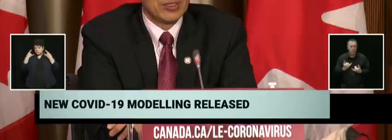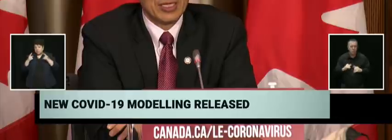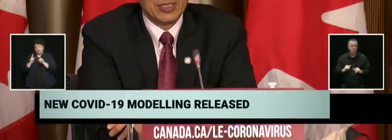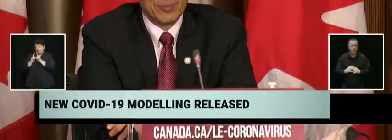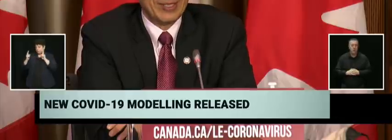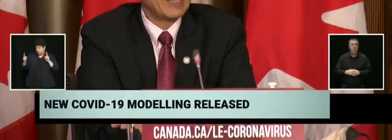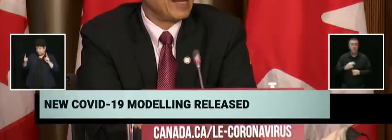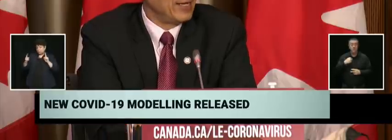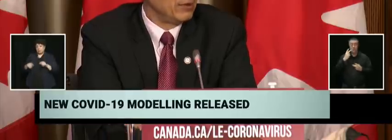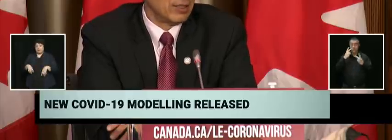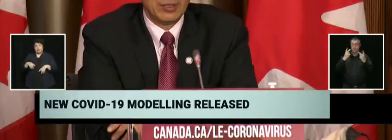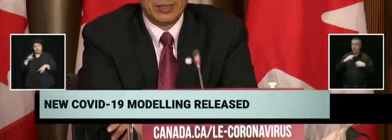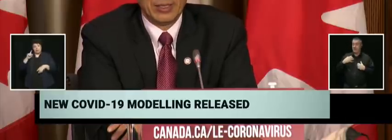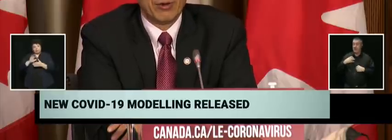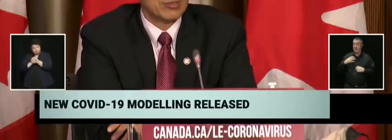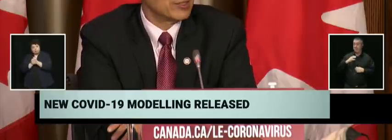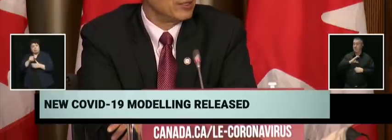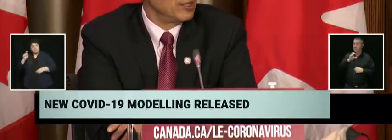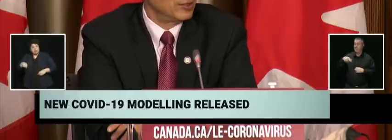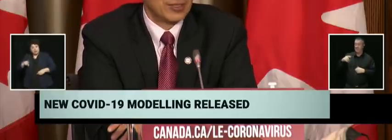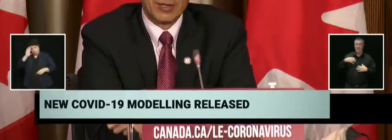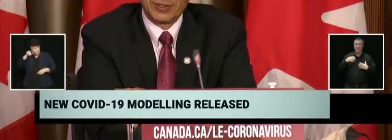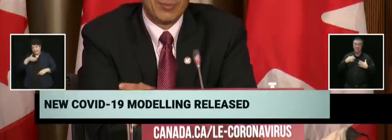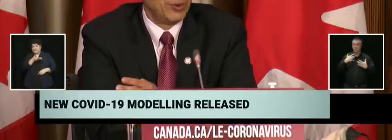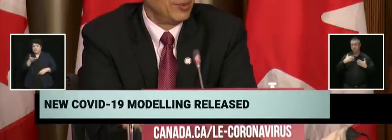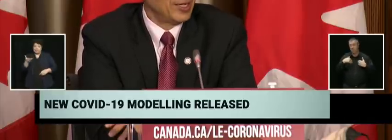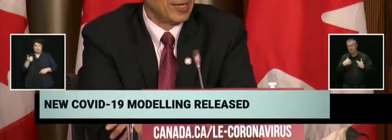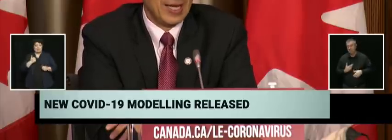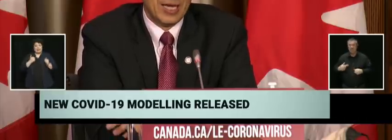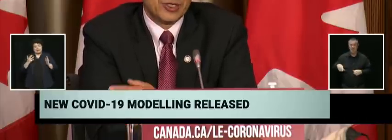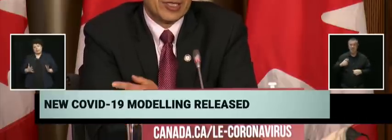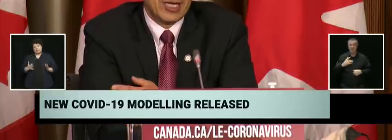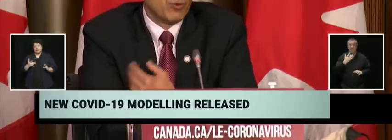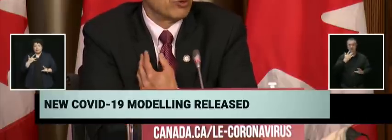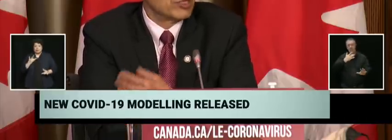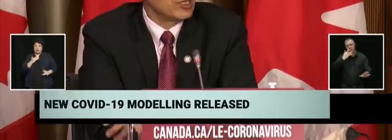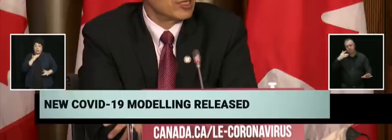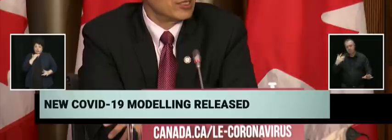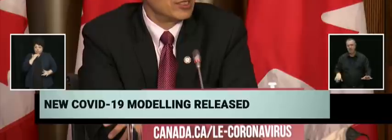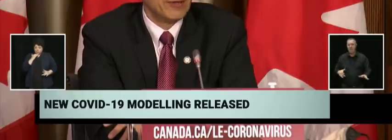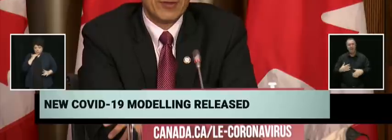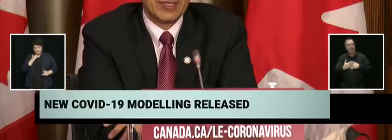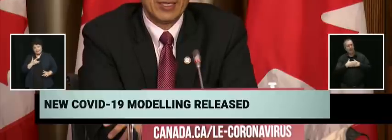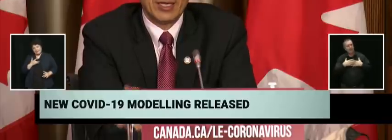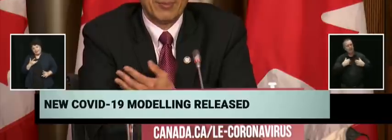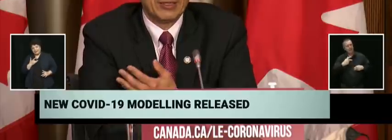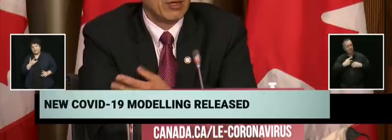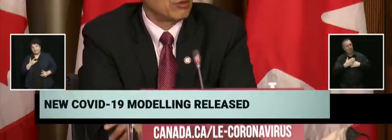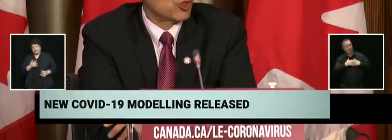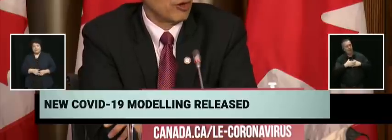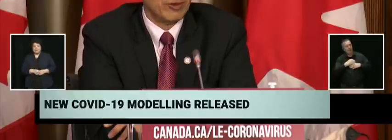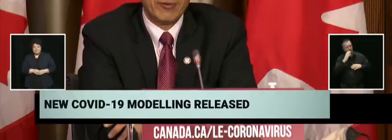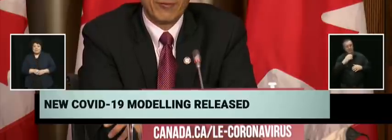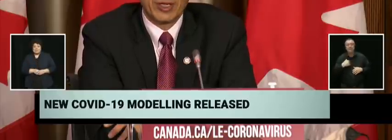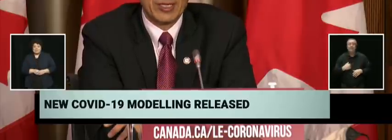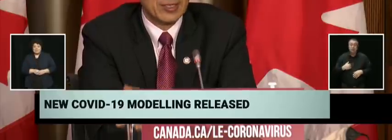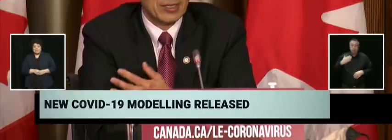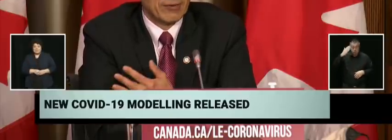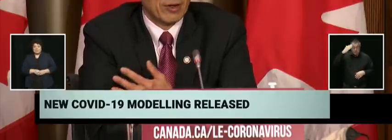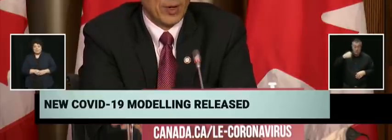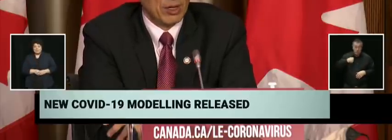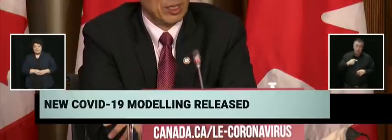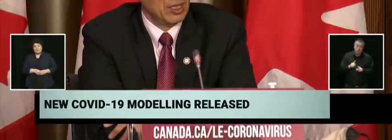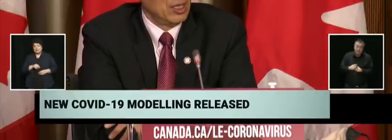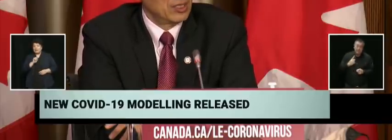Je pense qu'ils sont un peu tannés des consignes de santé publique. Je sais, moi aussi, c'est difficile. Et maintenant, janvier, février,